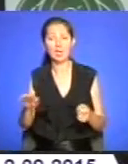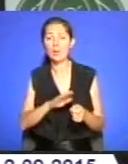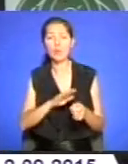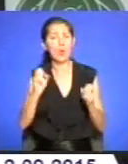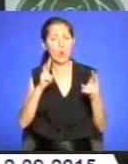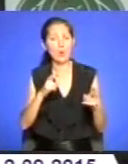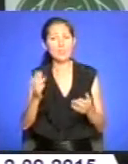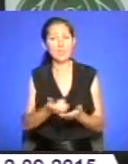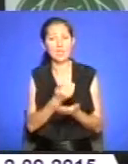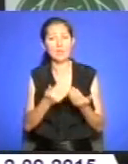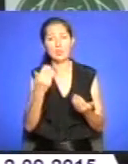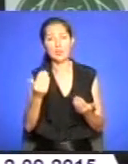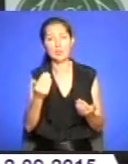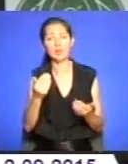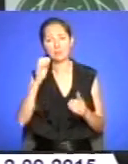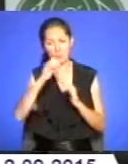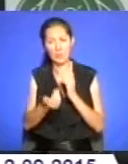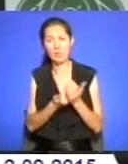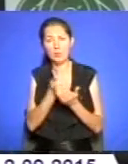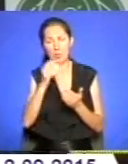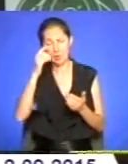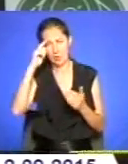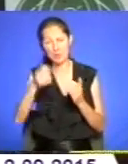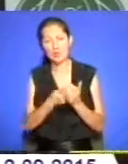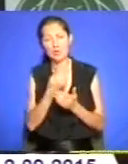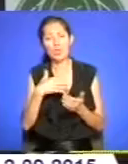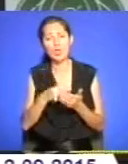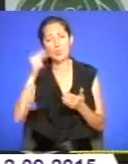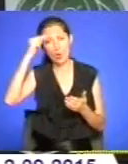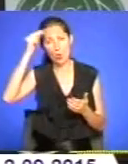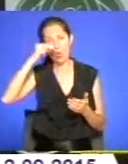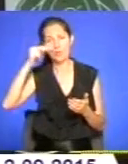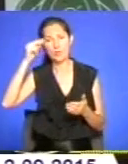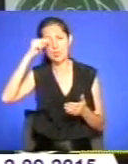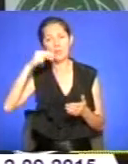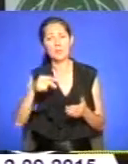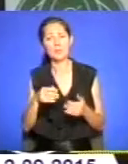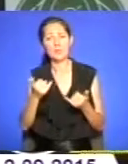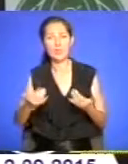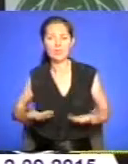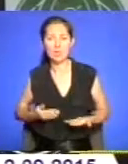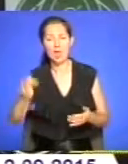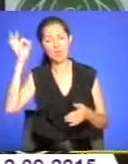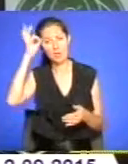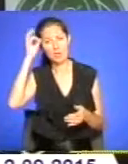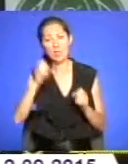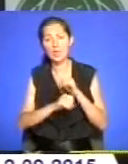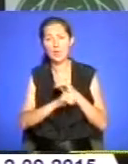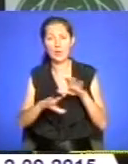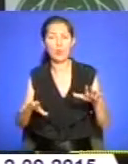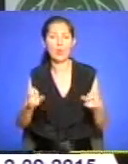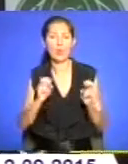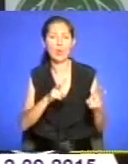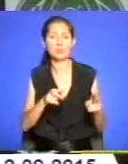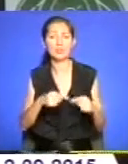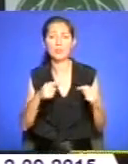знахідки. Може, вони підчеркнули собі якийсь урок для свого життя, ще раз нагадали за вибухонебезпечні предмети, за зброю,